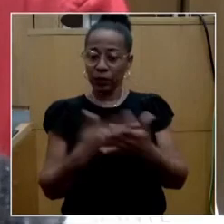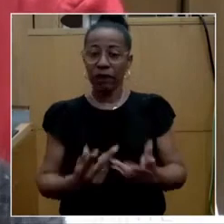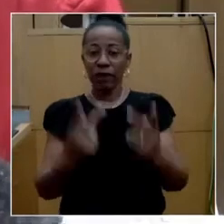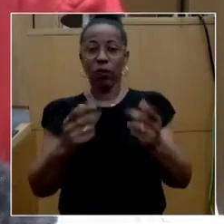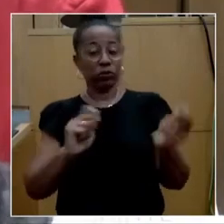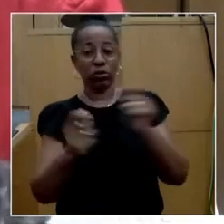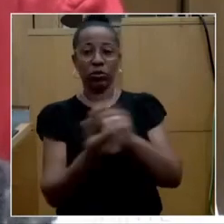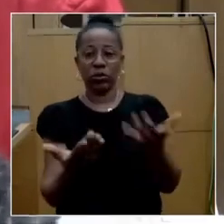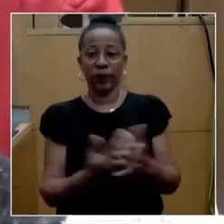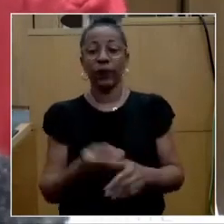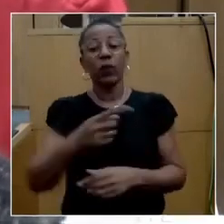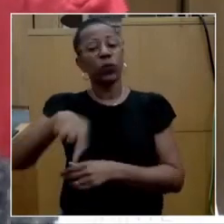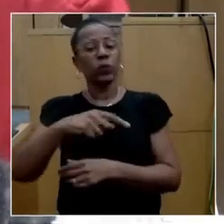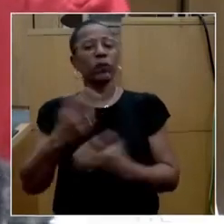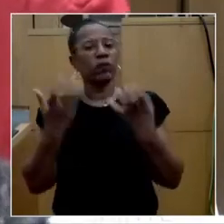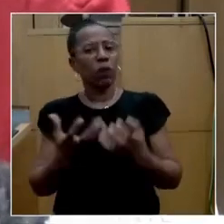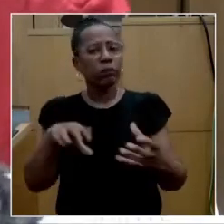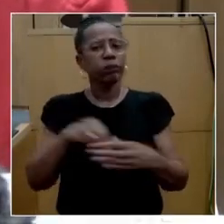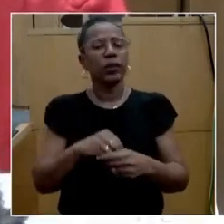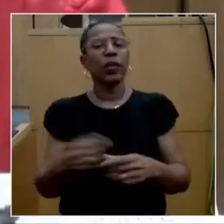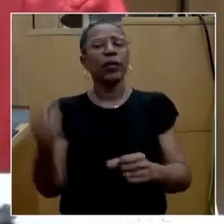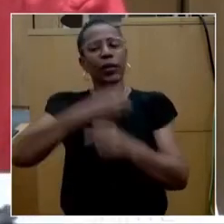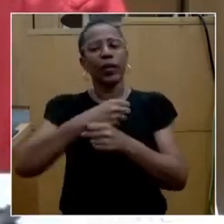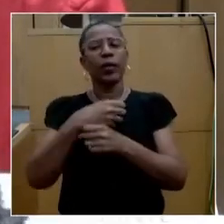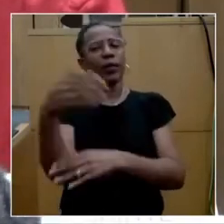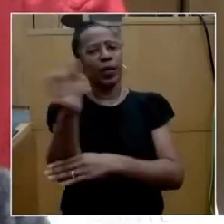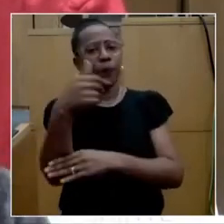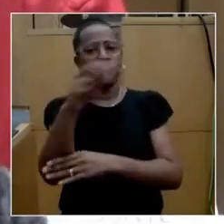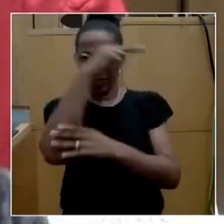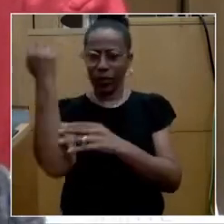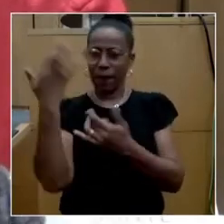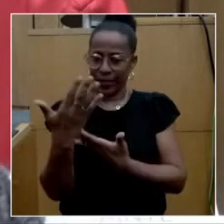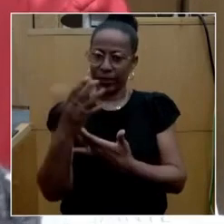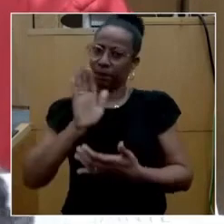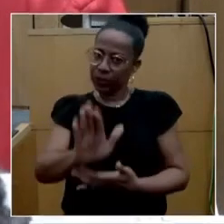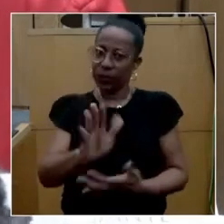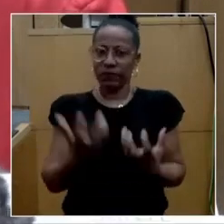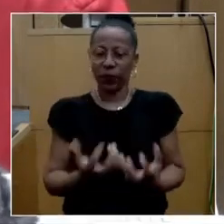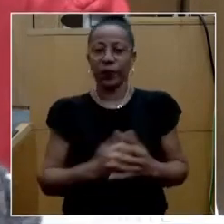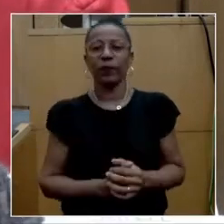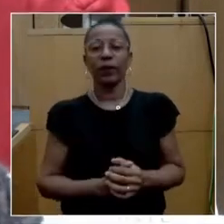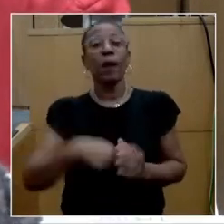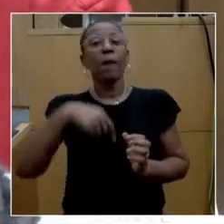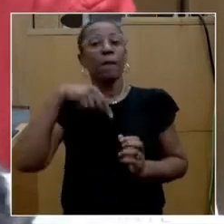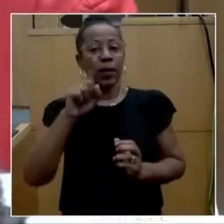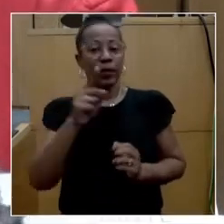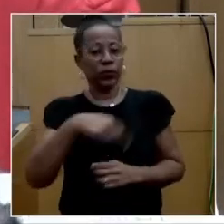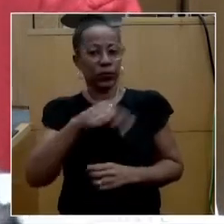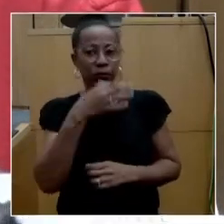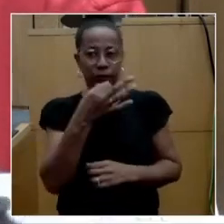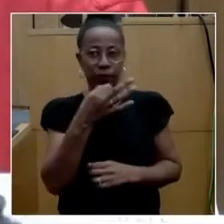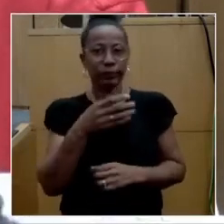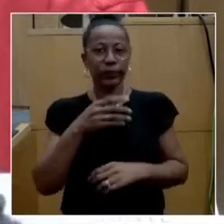Nous sommes partisans d'un drapeau national martiniquais. Mais nous disons,